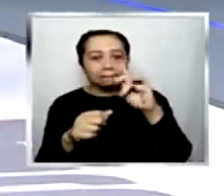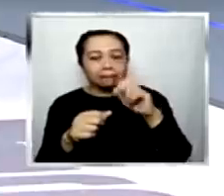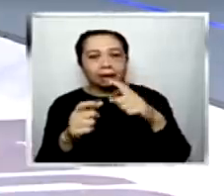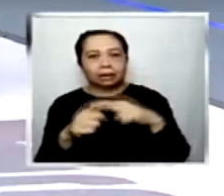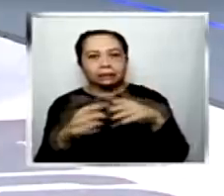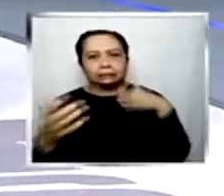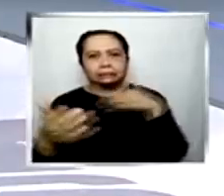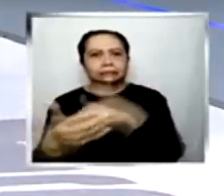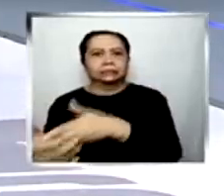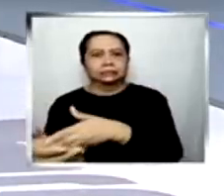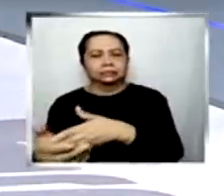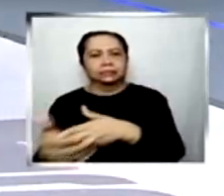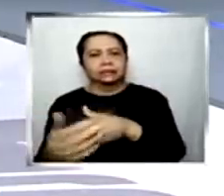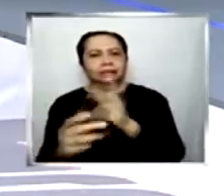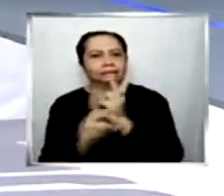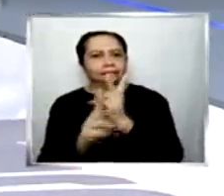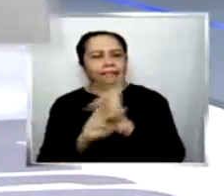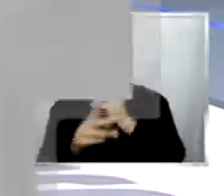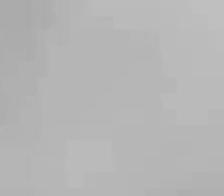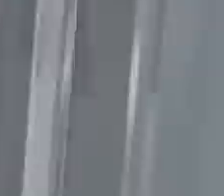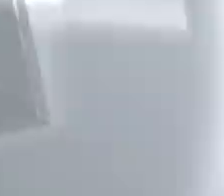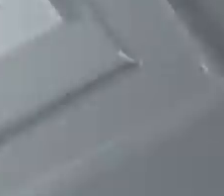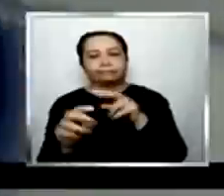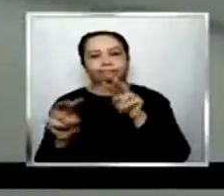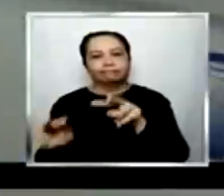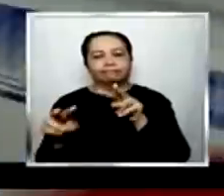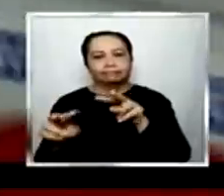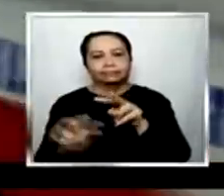van. Nakatutok si Katrina Son.